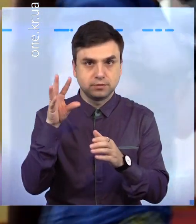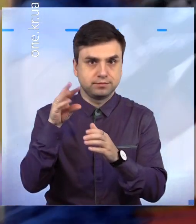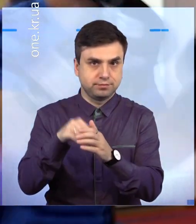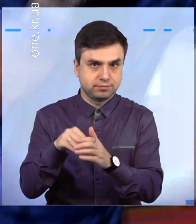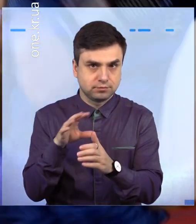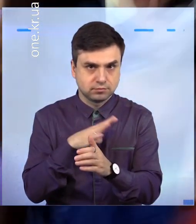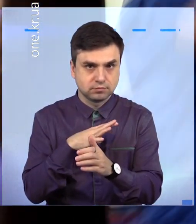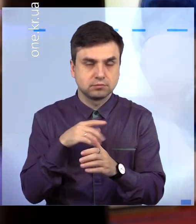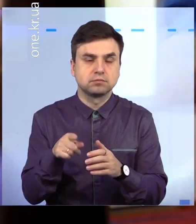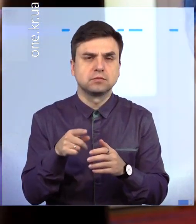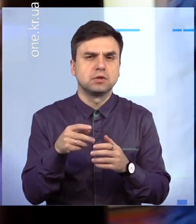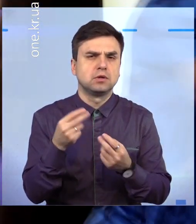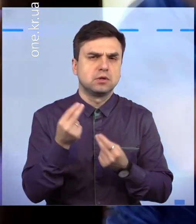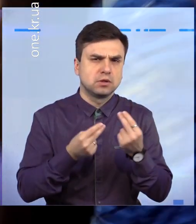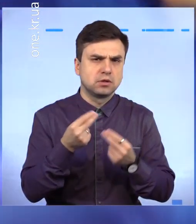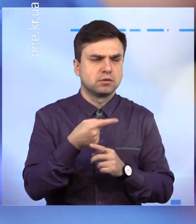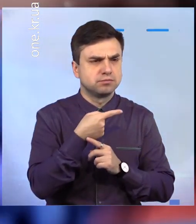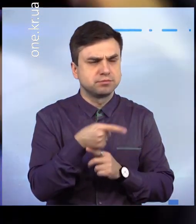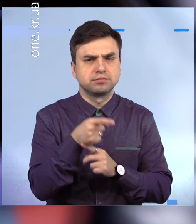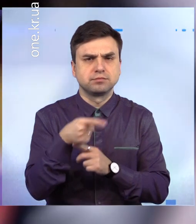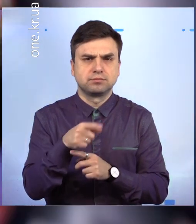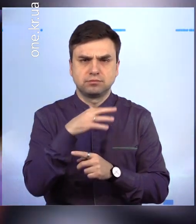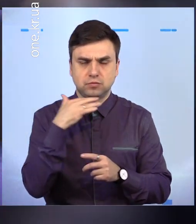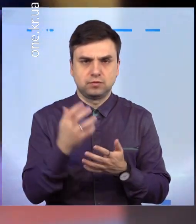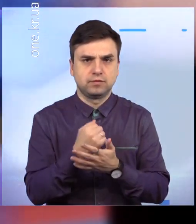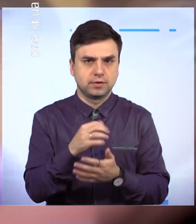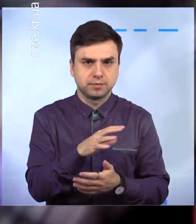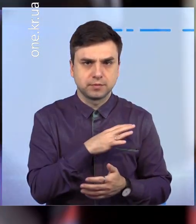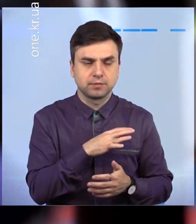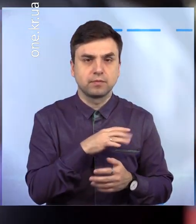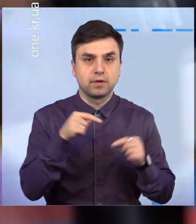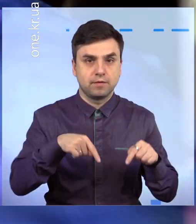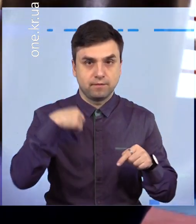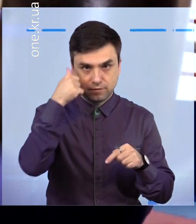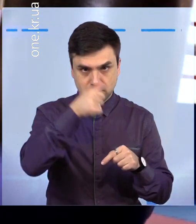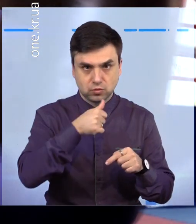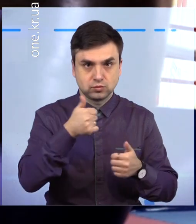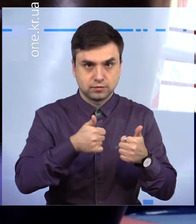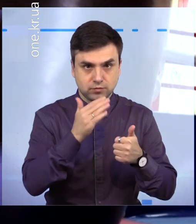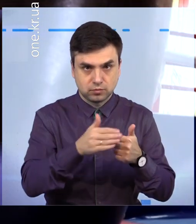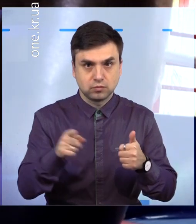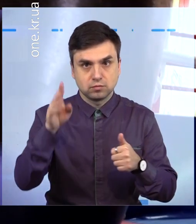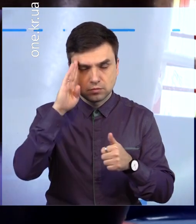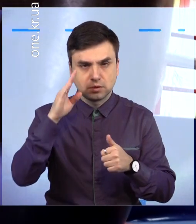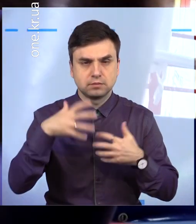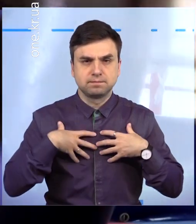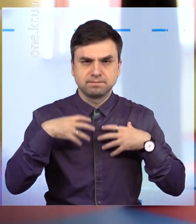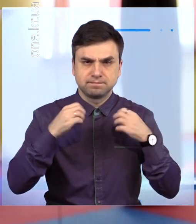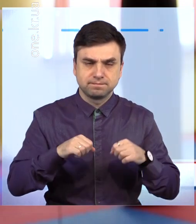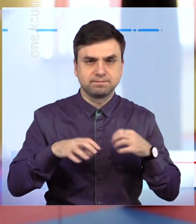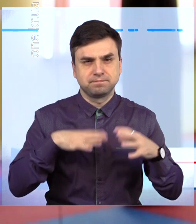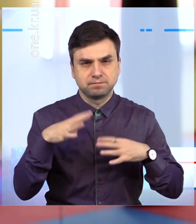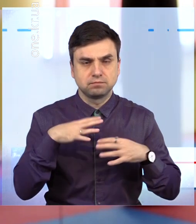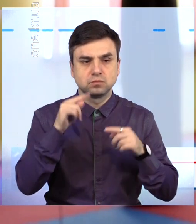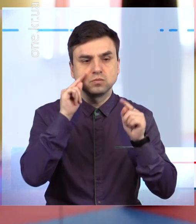результат на іграх та підкорити п'єдестал пошани. До цьогорічних змагань парубок готується завзято, аби також завоювати золото. Для